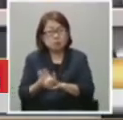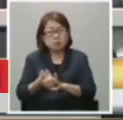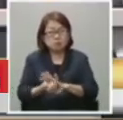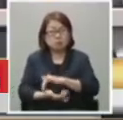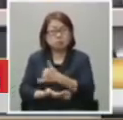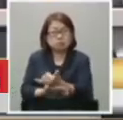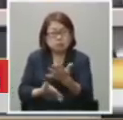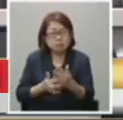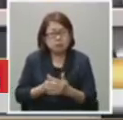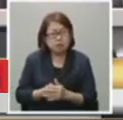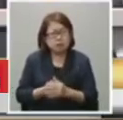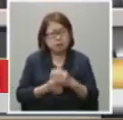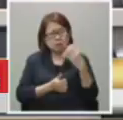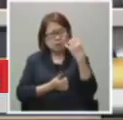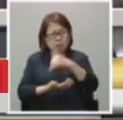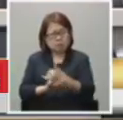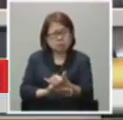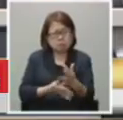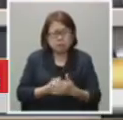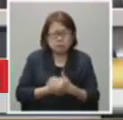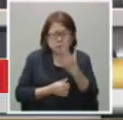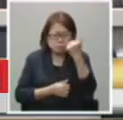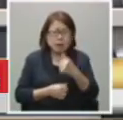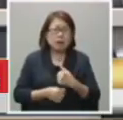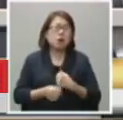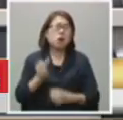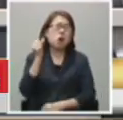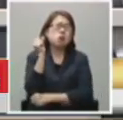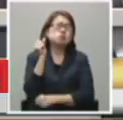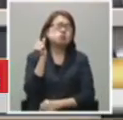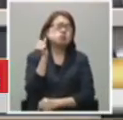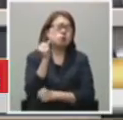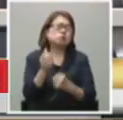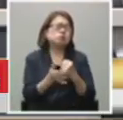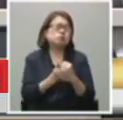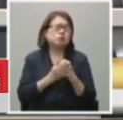าเมาเนี่ยผมก็ถามทำไมไม่ล้มก็ความจนกูมันค้ำหลังอยู่เว้ย